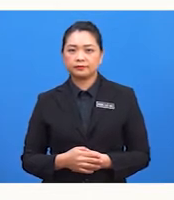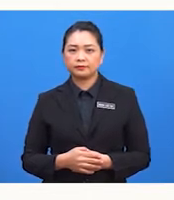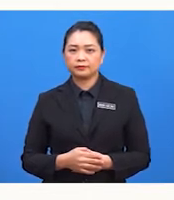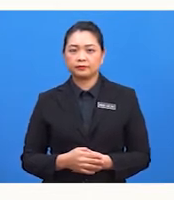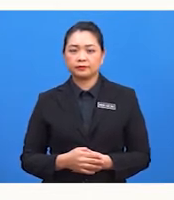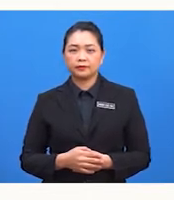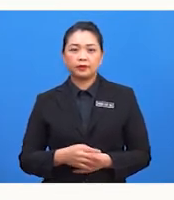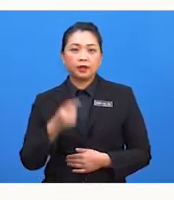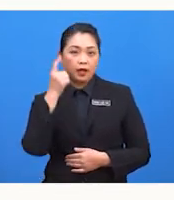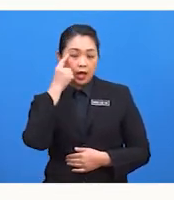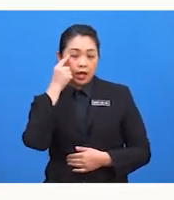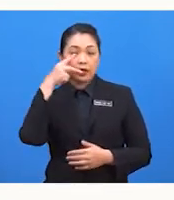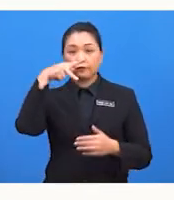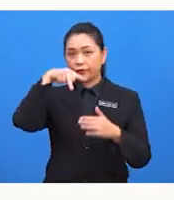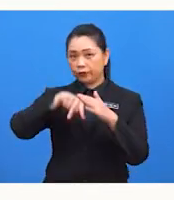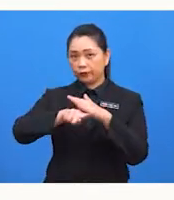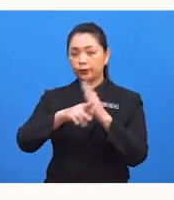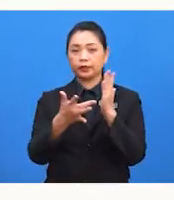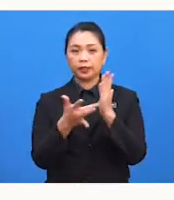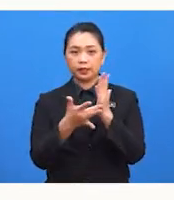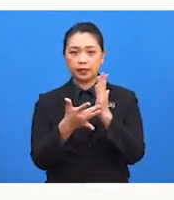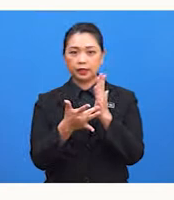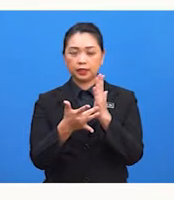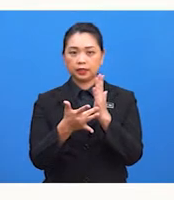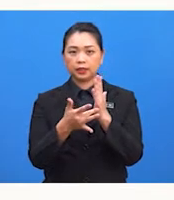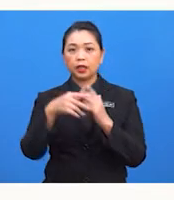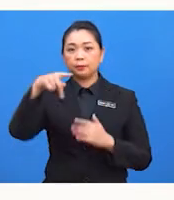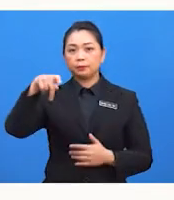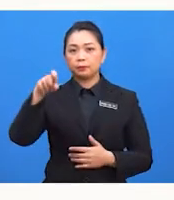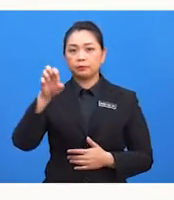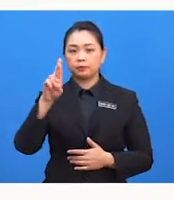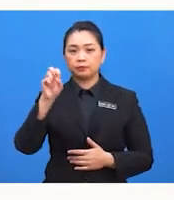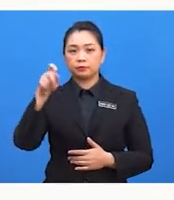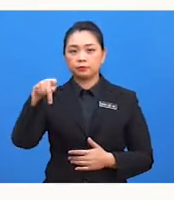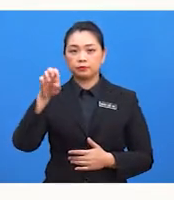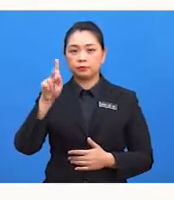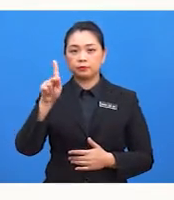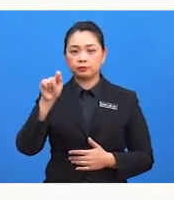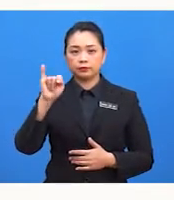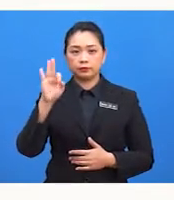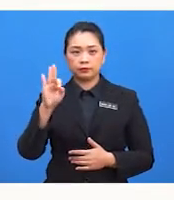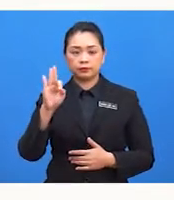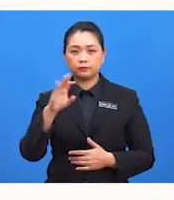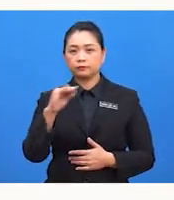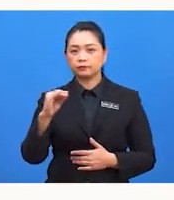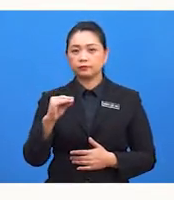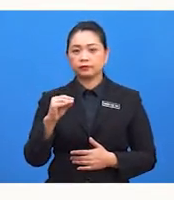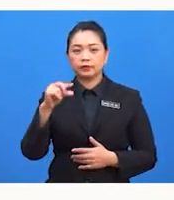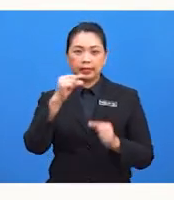kedua, perspektif. Dan yang terakhir, garisan.